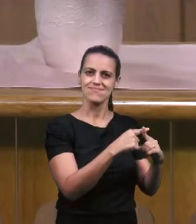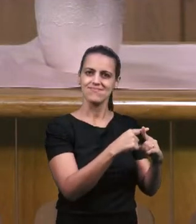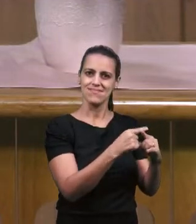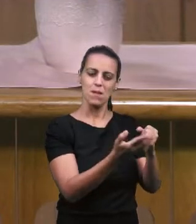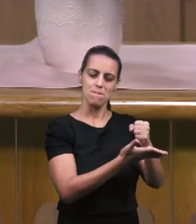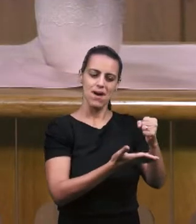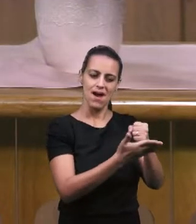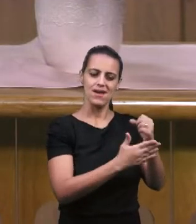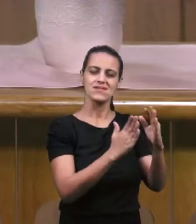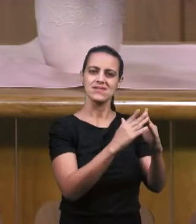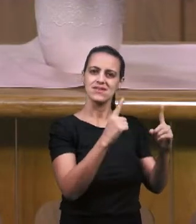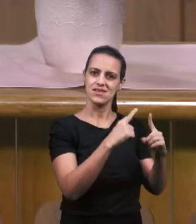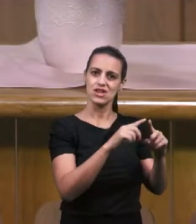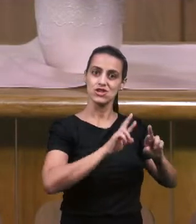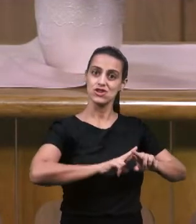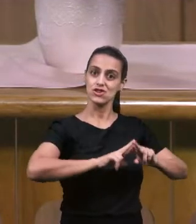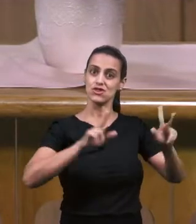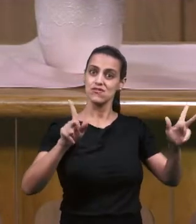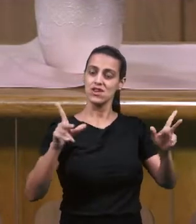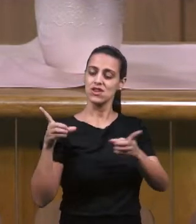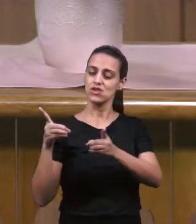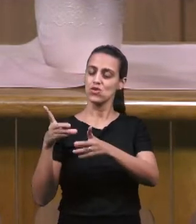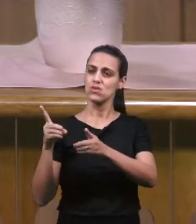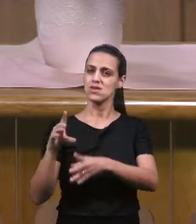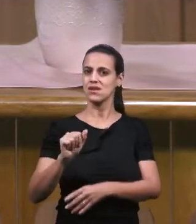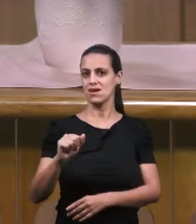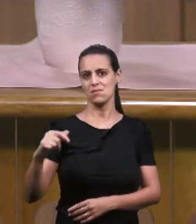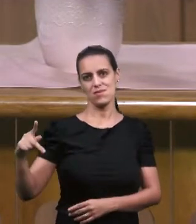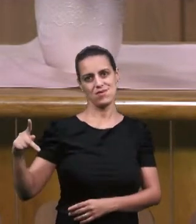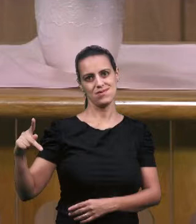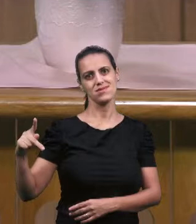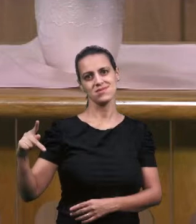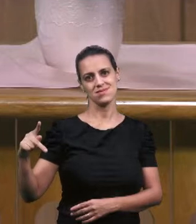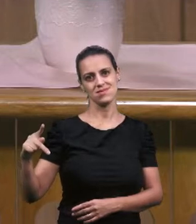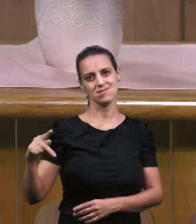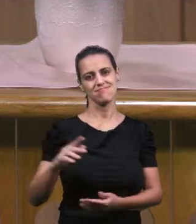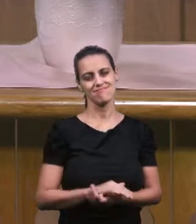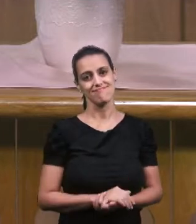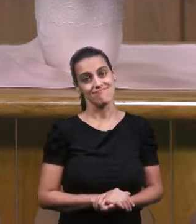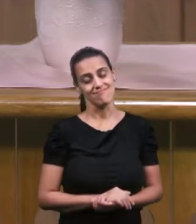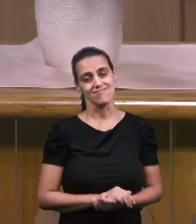la doctrine apostolique. Donc elle crée des dogmes